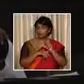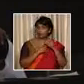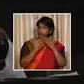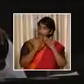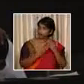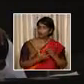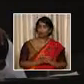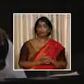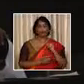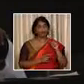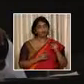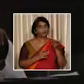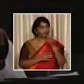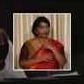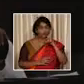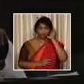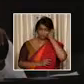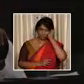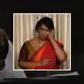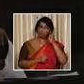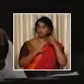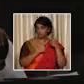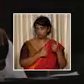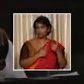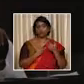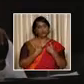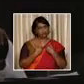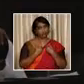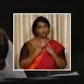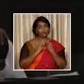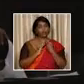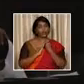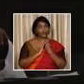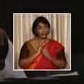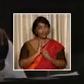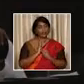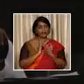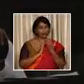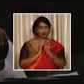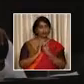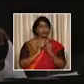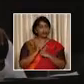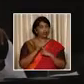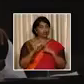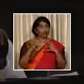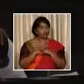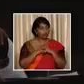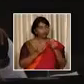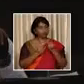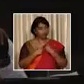கருத்துக்கள் நியாயமானவை எங்களுக்கு நீதி கிடைக்க வேண்டும் எமது மக்கள் நீதிக்காக இன்னும் தெருக்களிலே போராடுகிறார்கள் தங்கள் பிள்ளைகளை ஒப்படைத்த